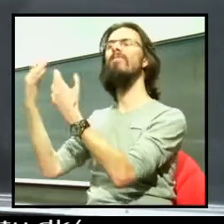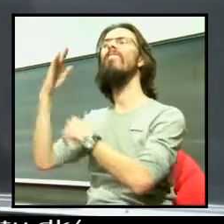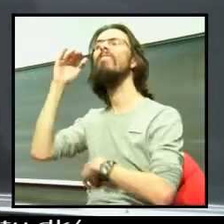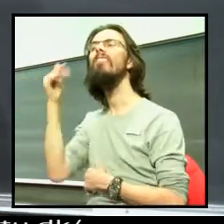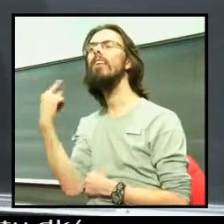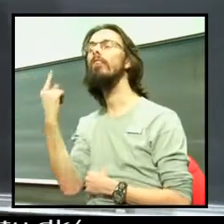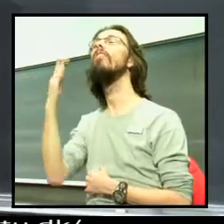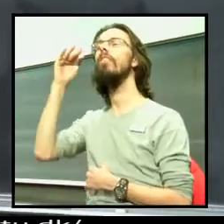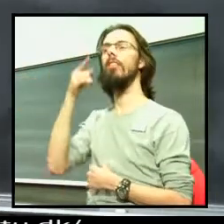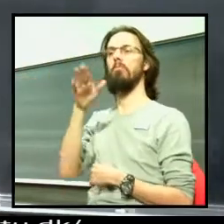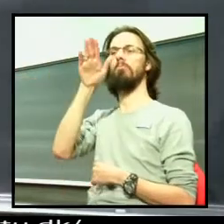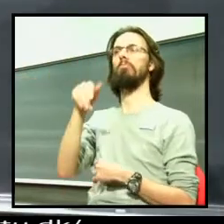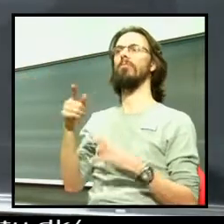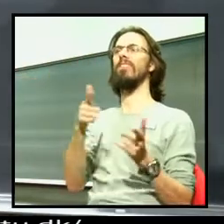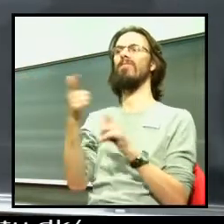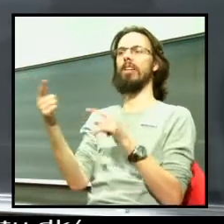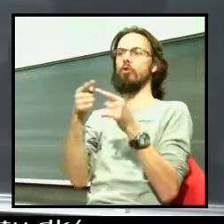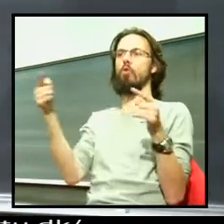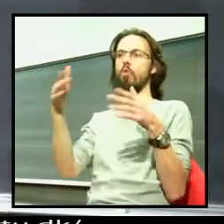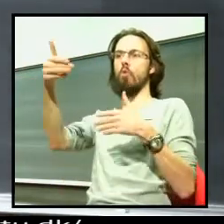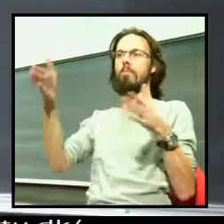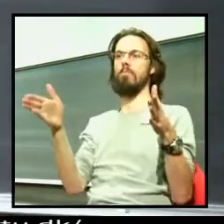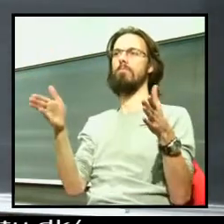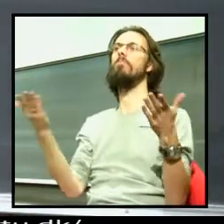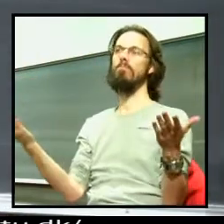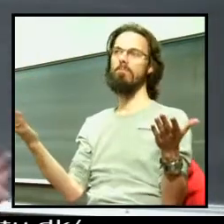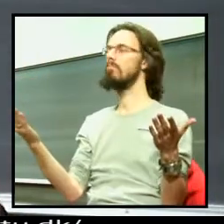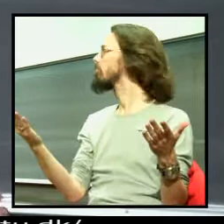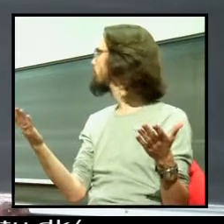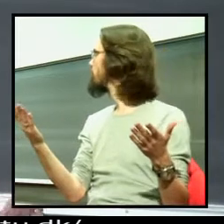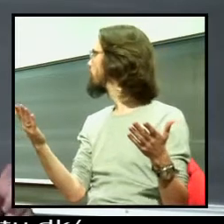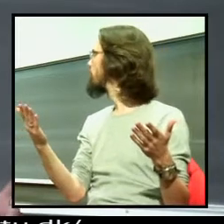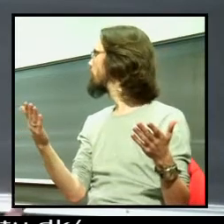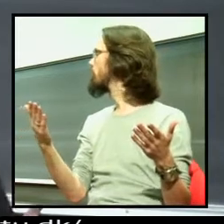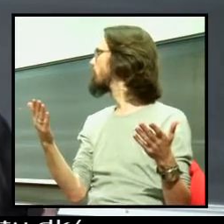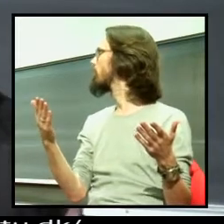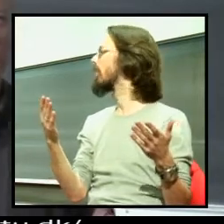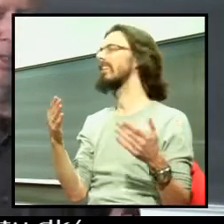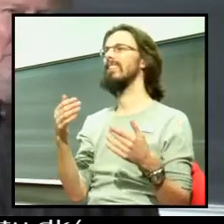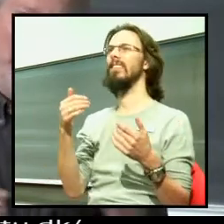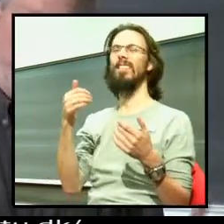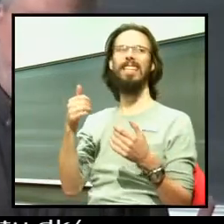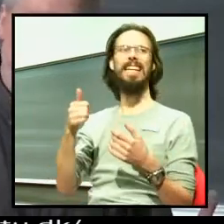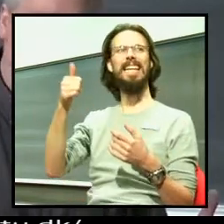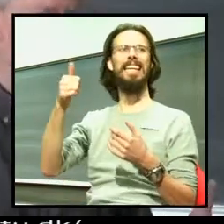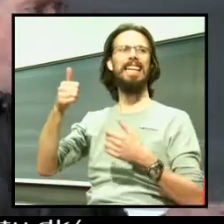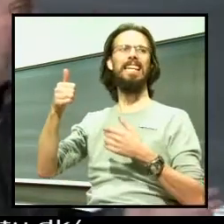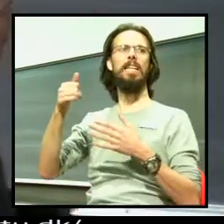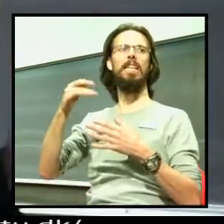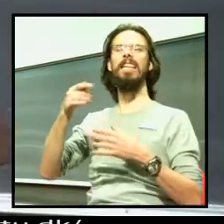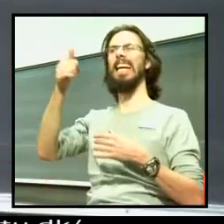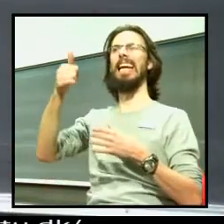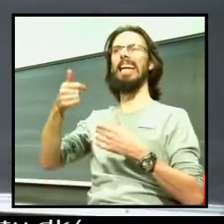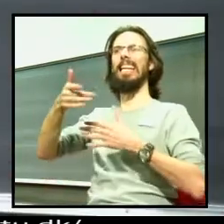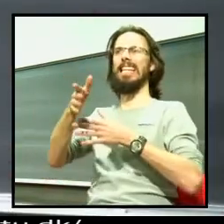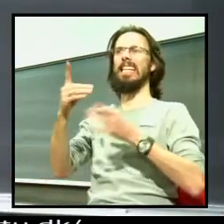vektorrum. De er godt nok uendelig dimensionale, og det vil sige, at det giver ikke sådan umiddelbart mening at snakke om baser.